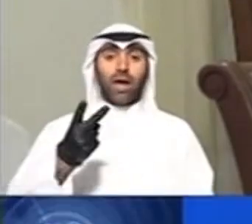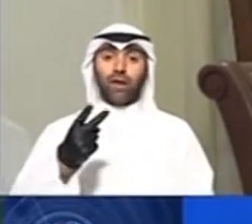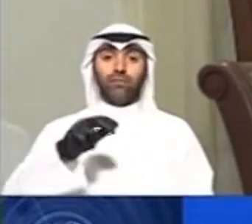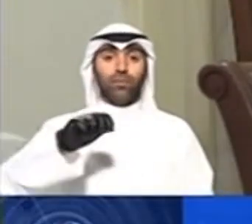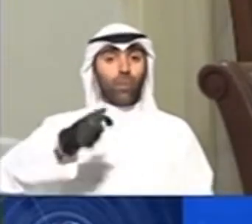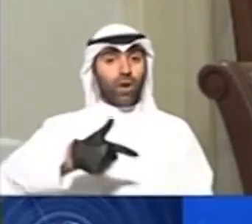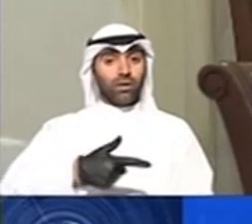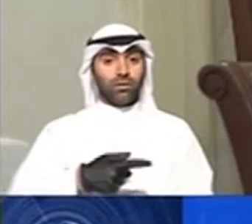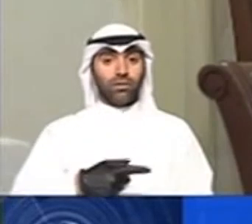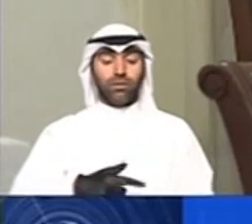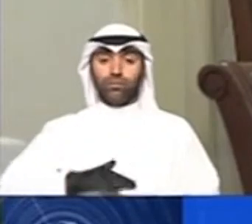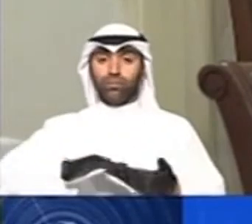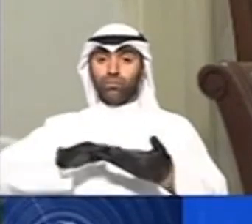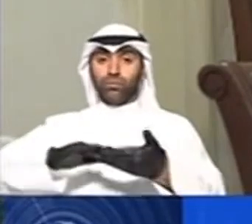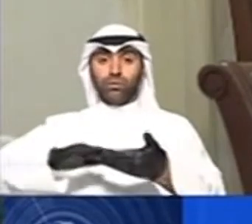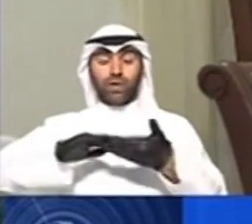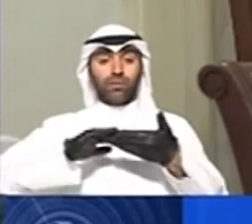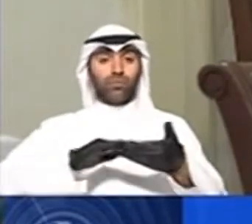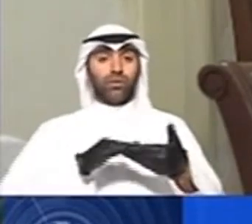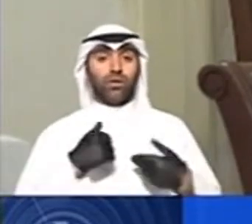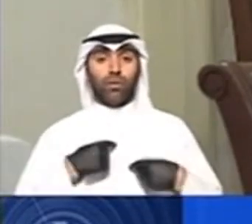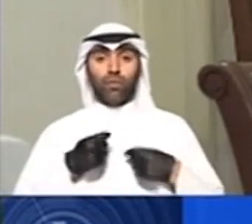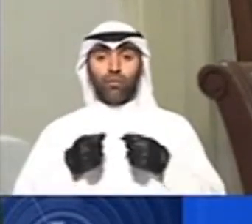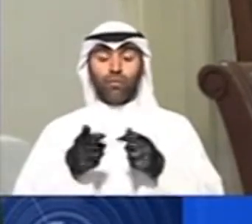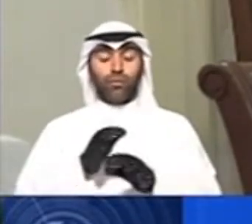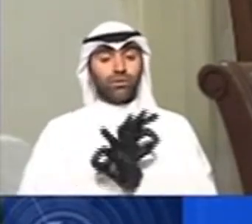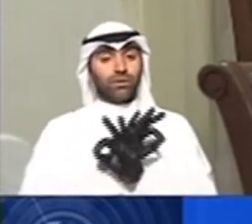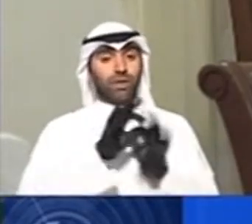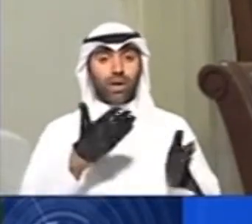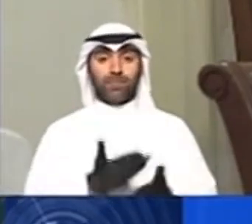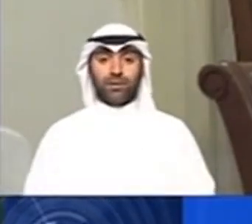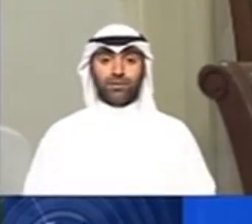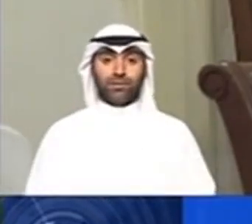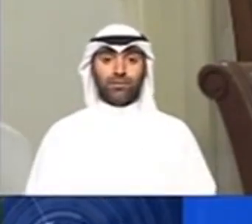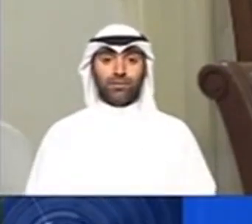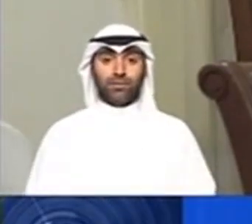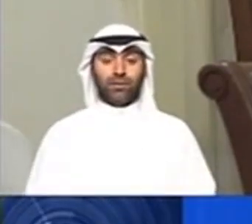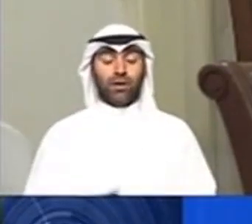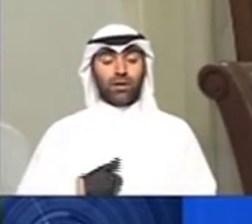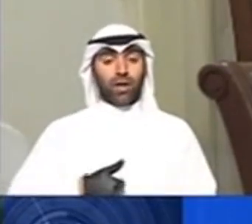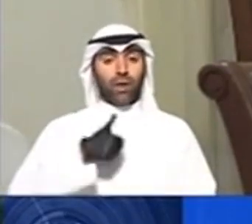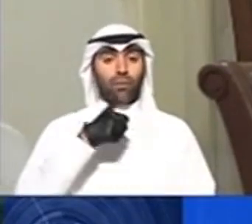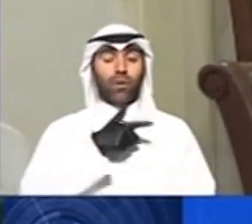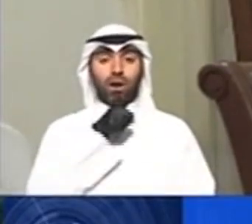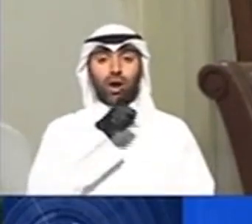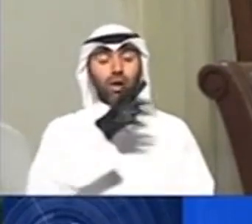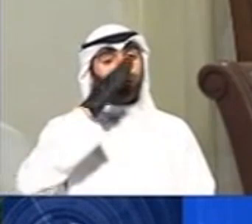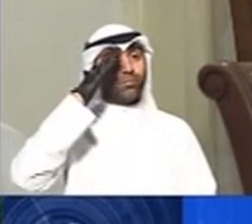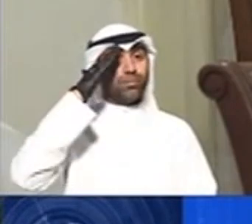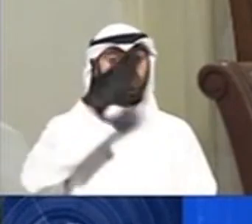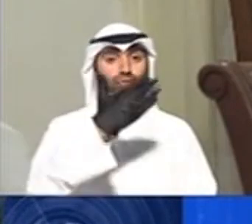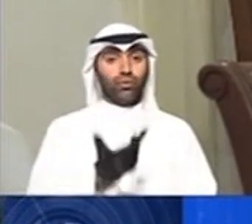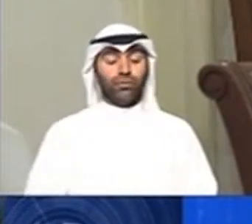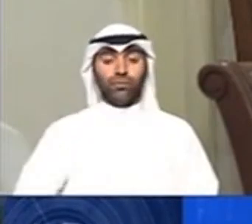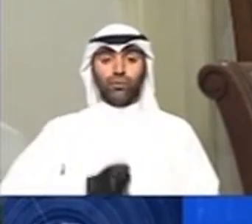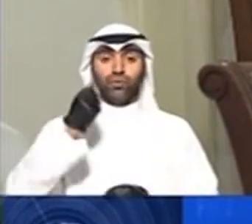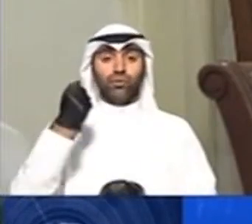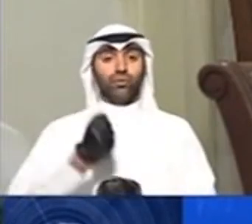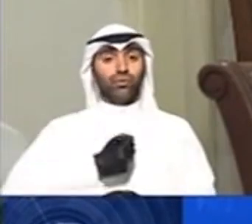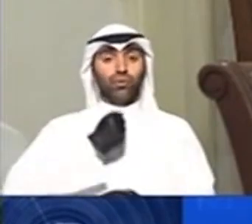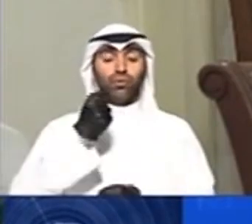هذا سيدي، لن تتركنا وحدنا في مواجهة تلك الأمانة الثقيلة والمهمة الكبيرة، بل كنت لنا